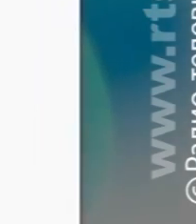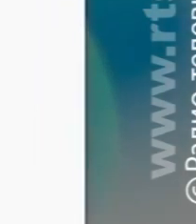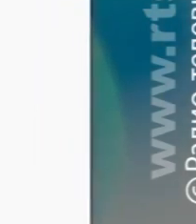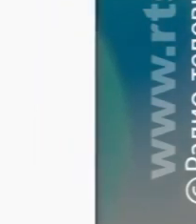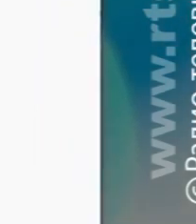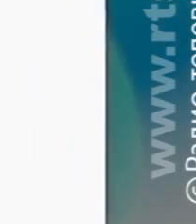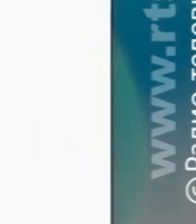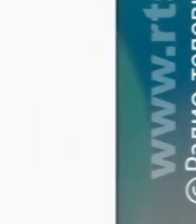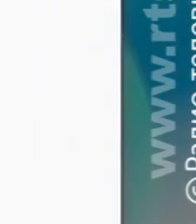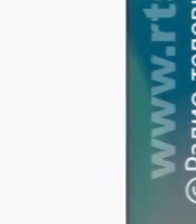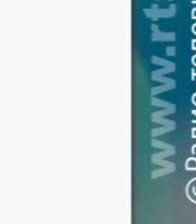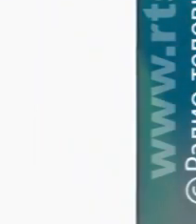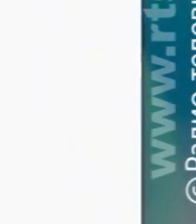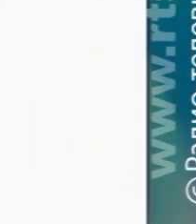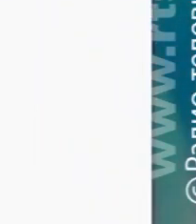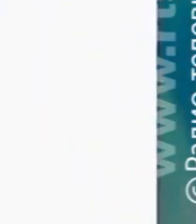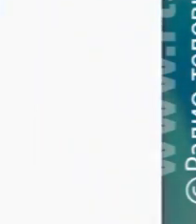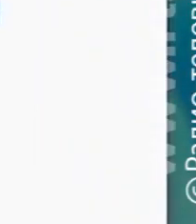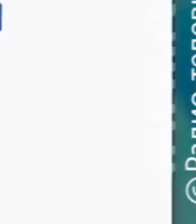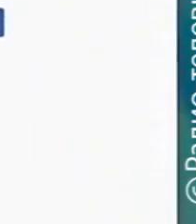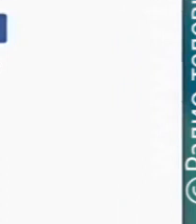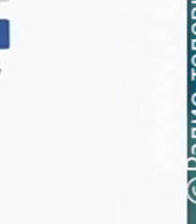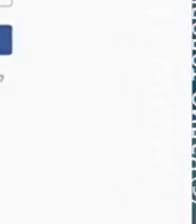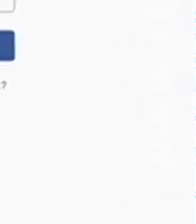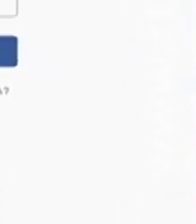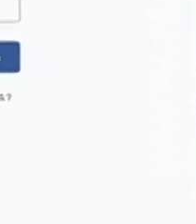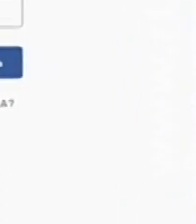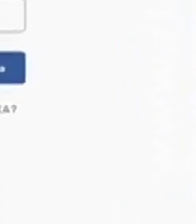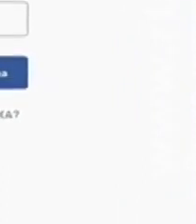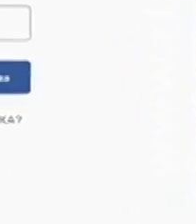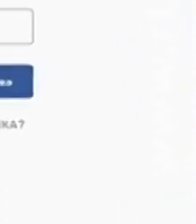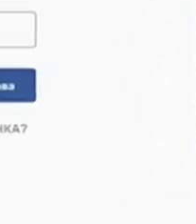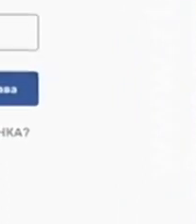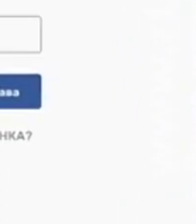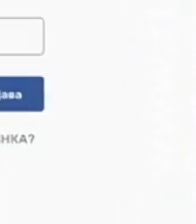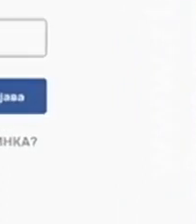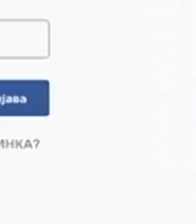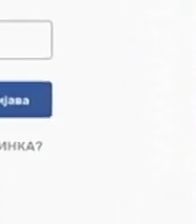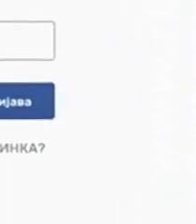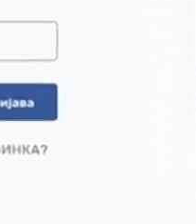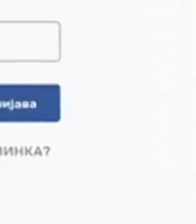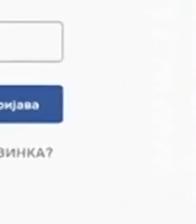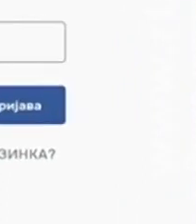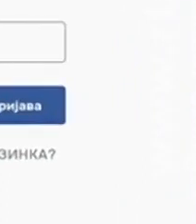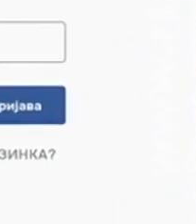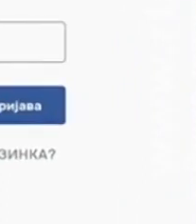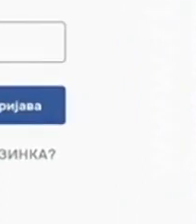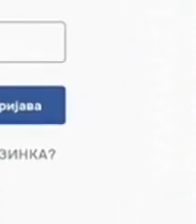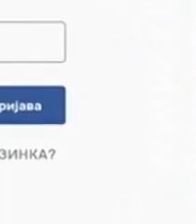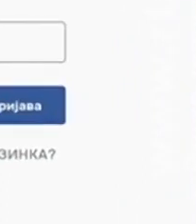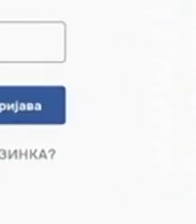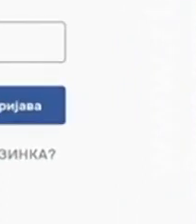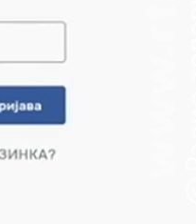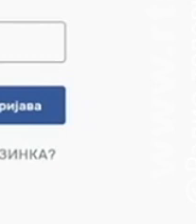ukucate korisničko ime, odnosno e-mail adresu koju koristite i lozinku. Zatim kliknite na crveno